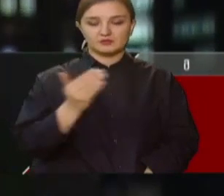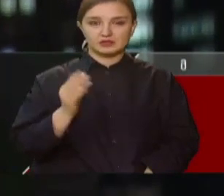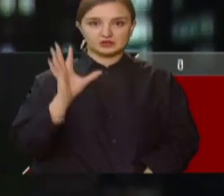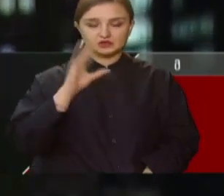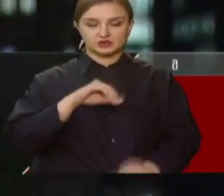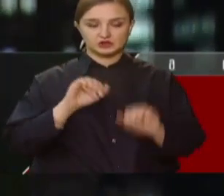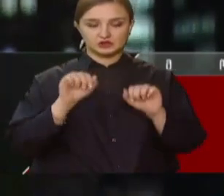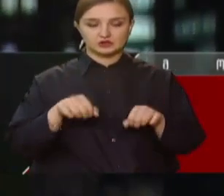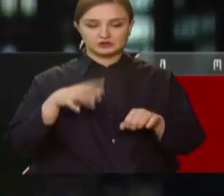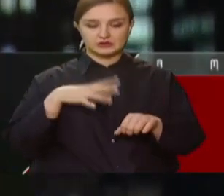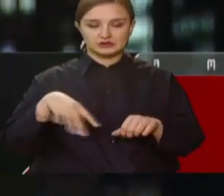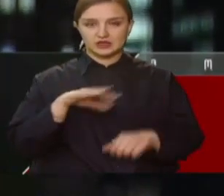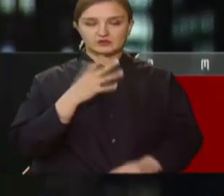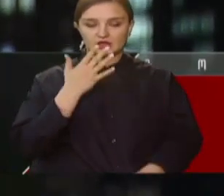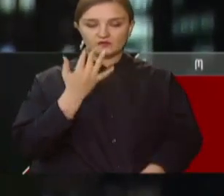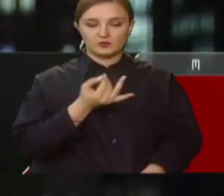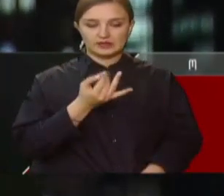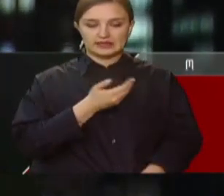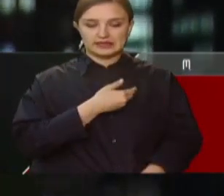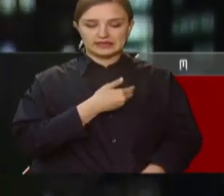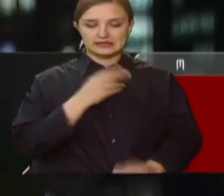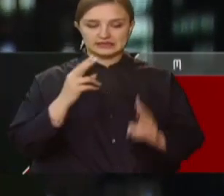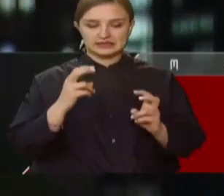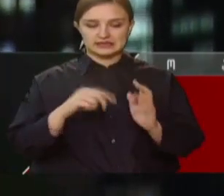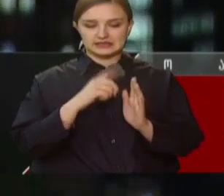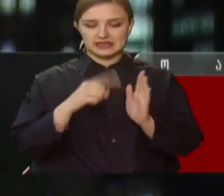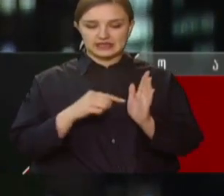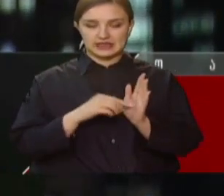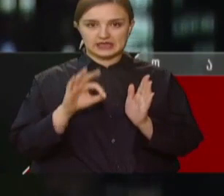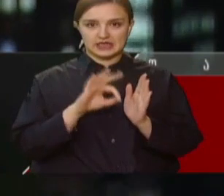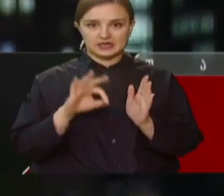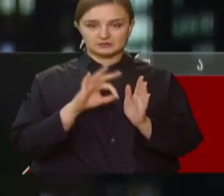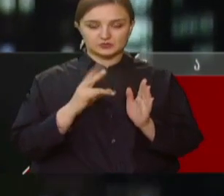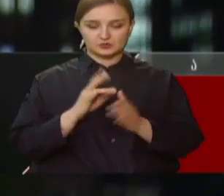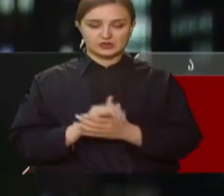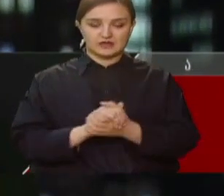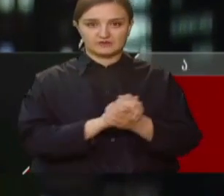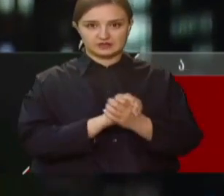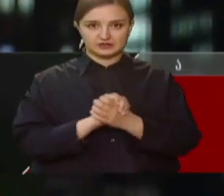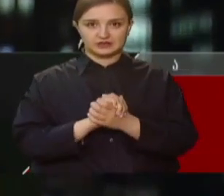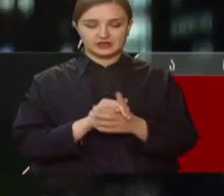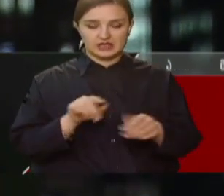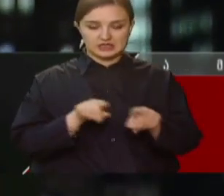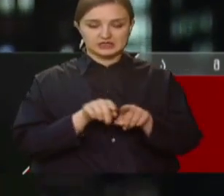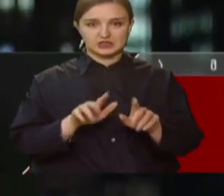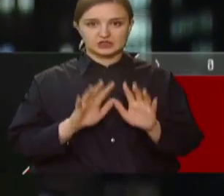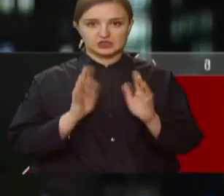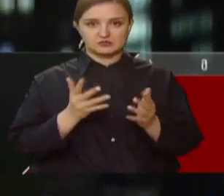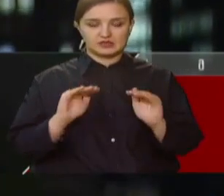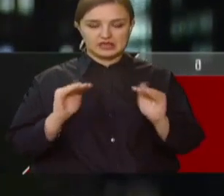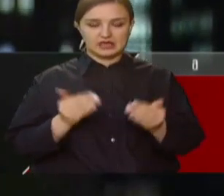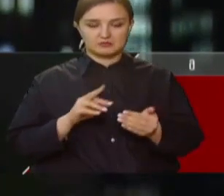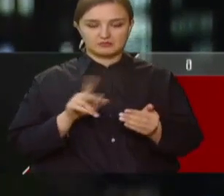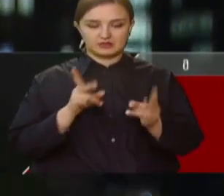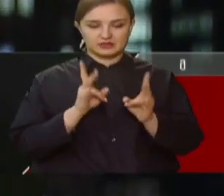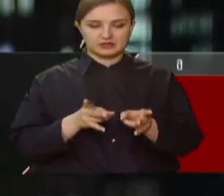მნიშვნელოვანი ეროვნული ინტერესების საკითხებზე მაინც გავერთიანდეთ, ამ შემთხვევაში ნაკლებად დაზიანდებოდა